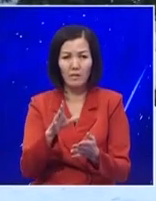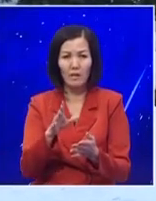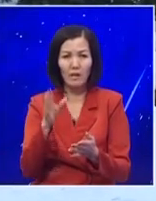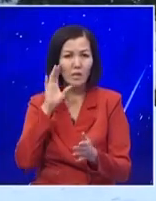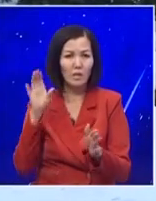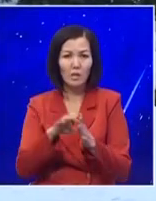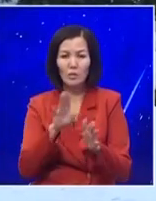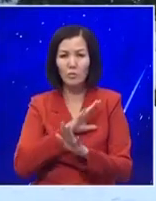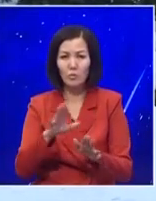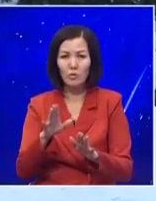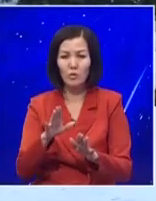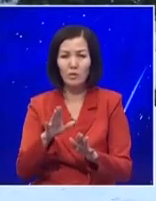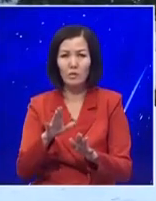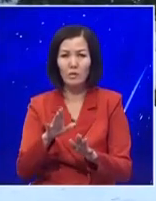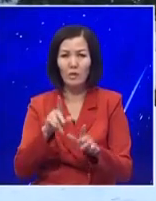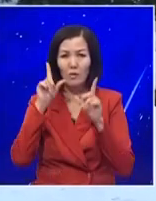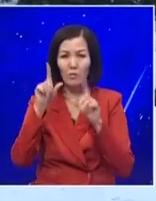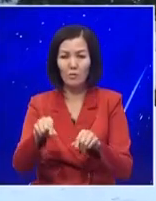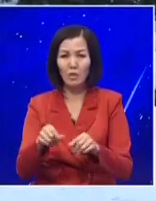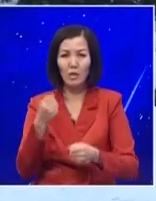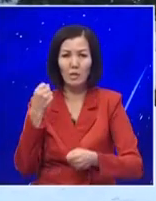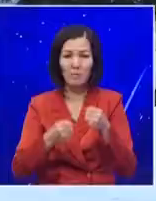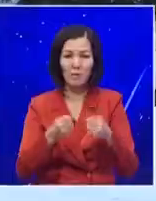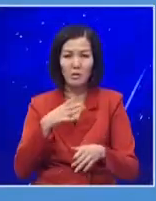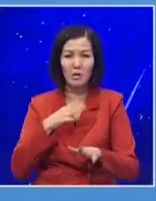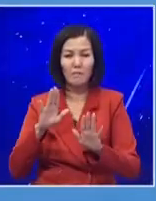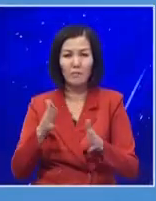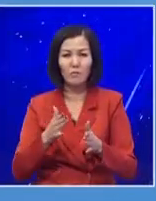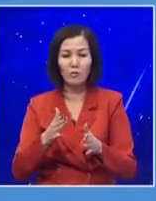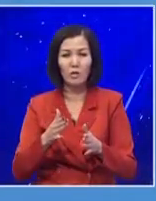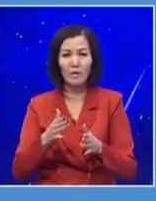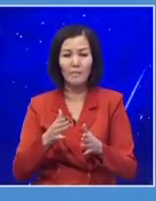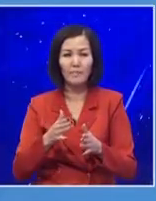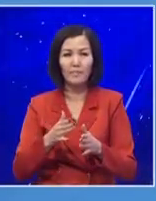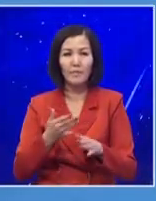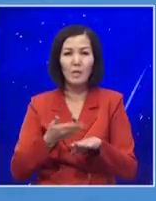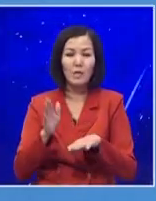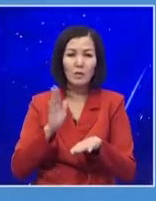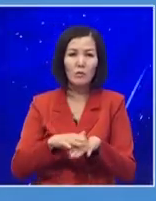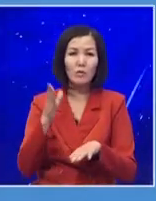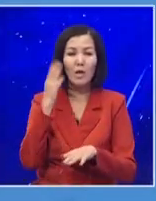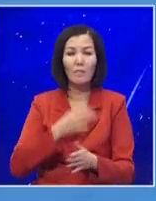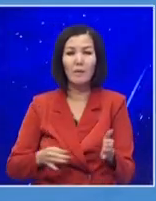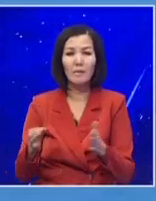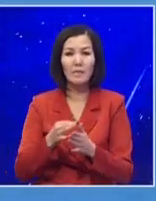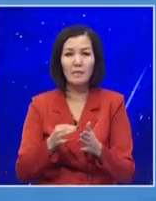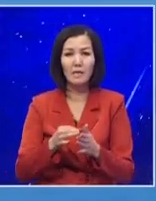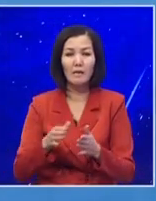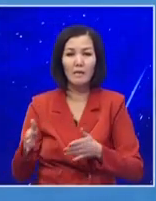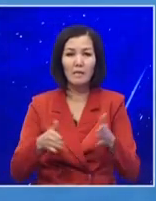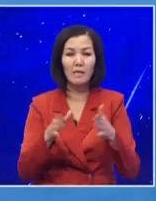условия, где затем нам приходится реагировать на все эти случаи. Одним из сложных участков Алматинской области является